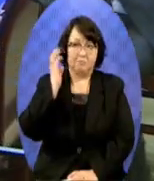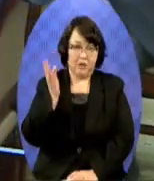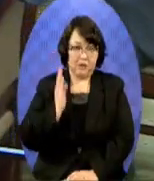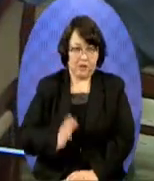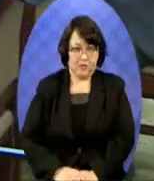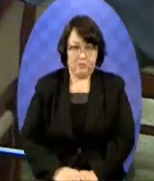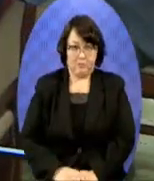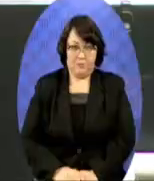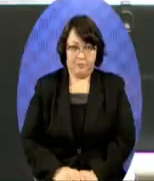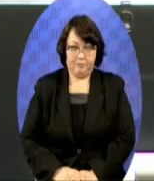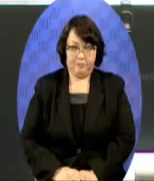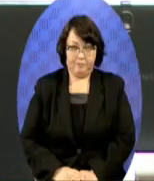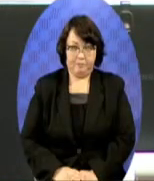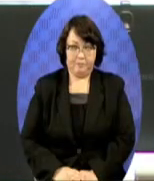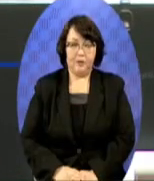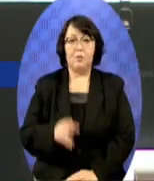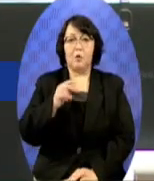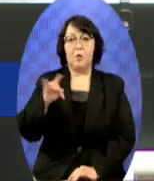дардстай бичиг ирсэн.